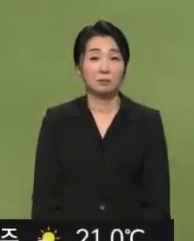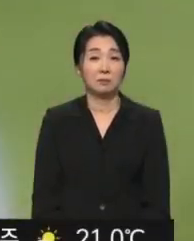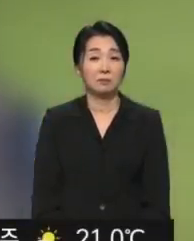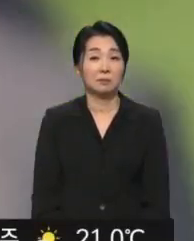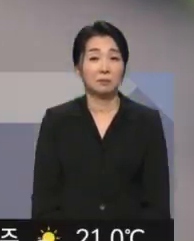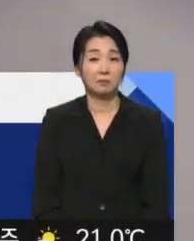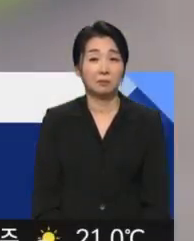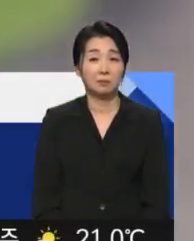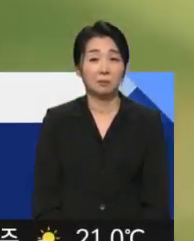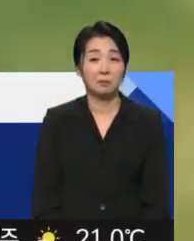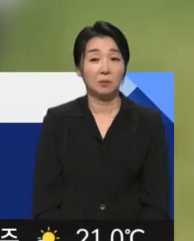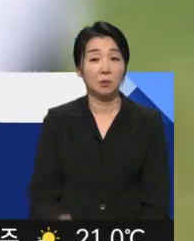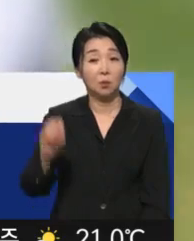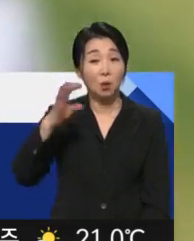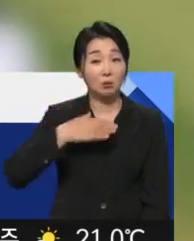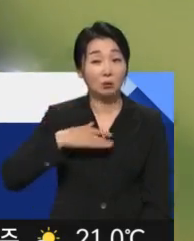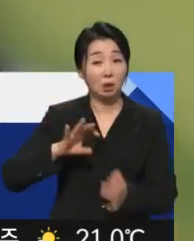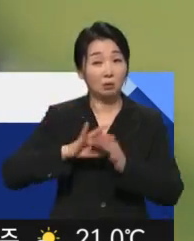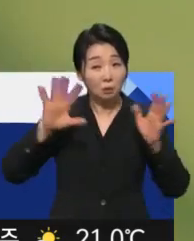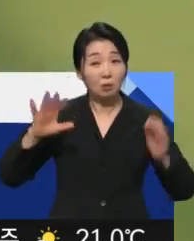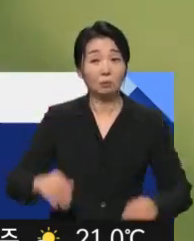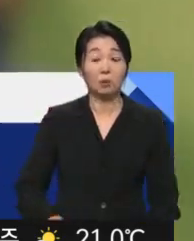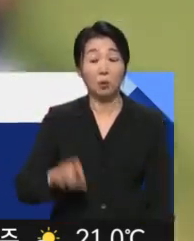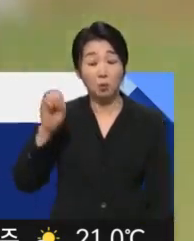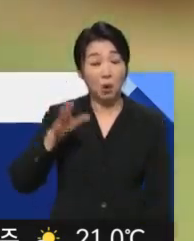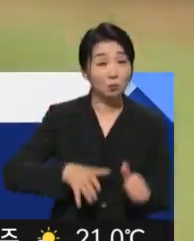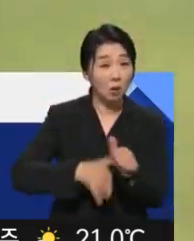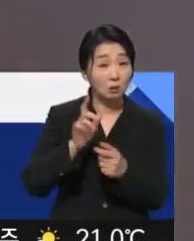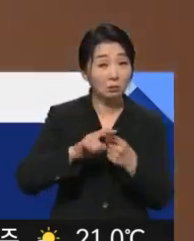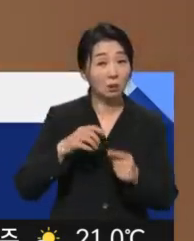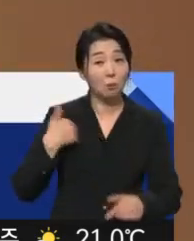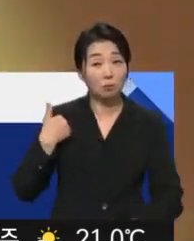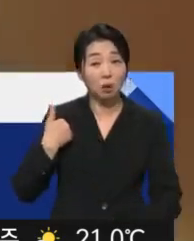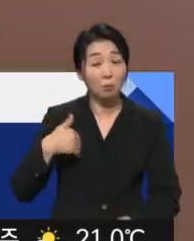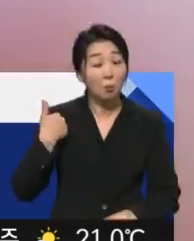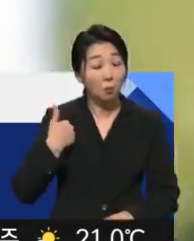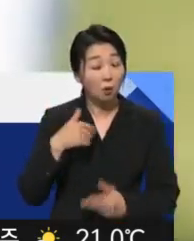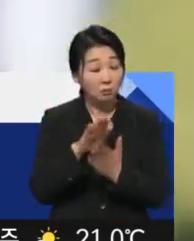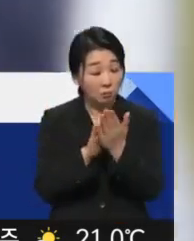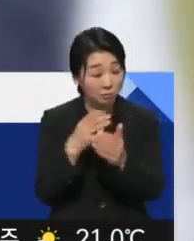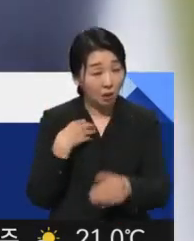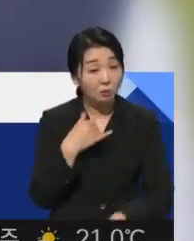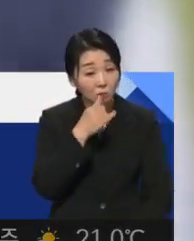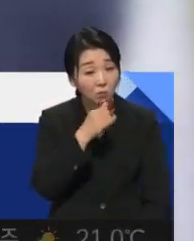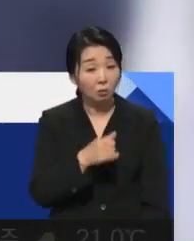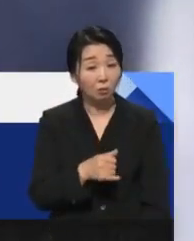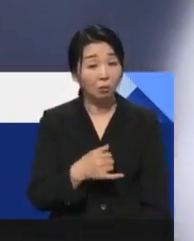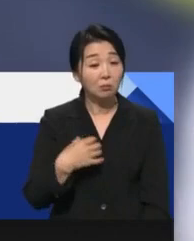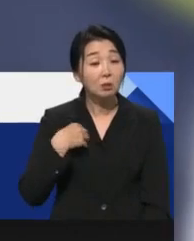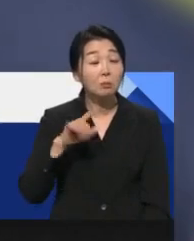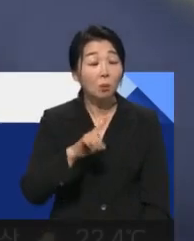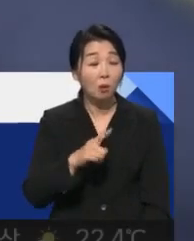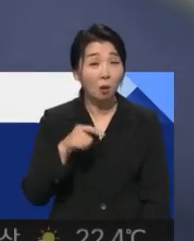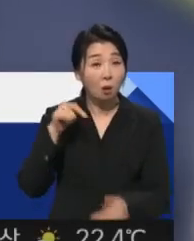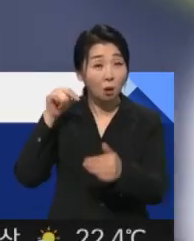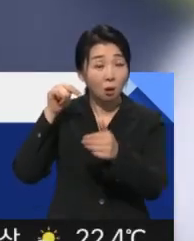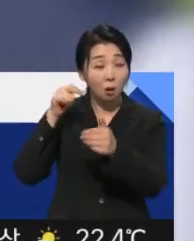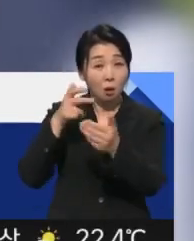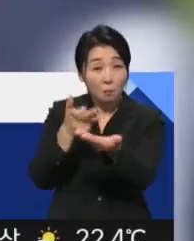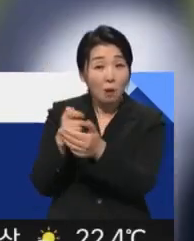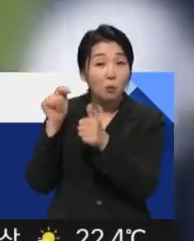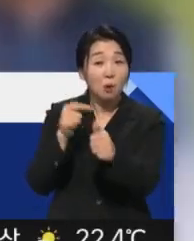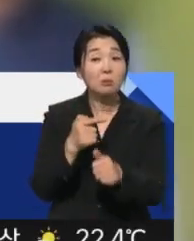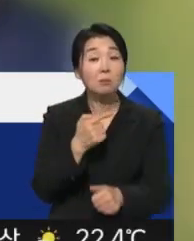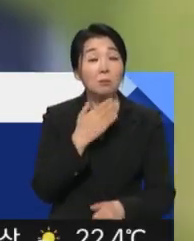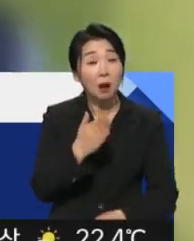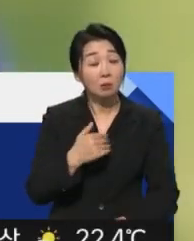광주하고 내하고 무슨 상관이서? 광주 학살 대해서 모른다, 난. 왜 모르세요? 직접 책임 있으시잖아요. 네, 직접 책임. 발포 명령 내리셨잖아요. 네, 발포